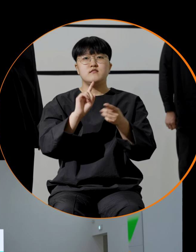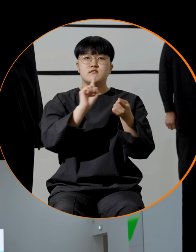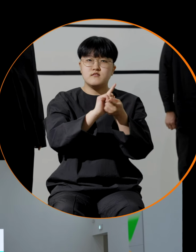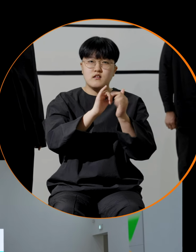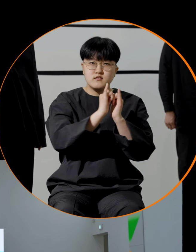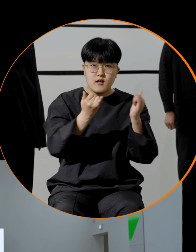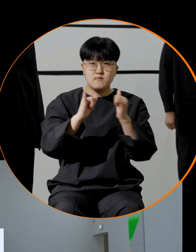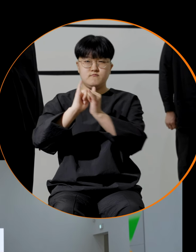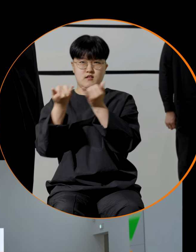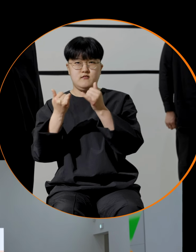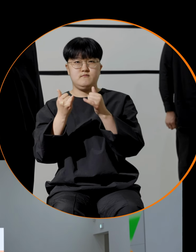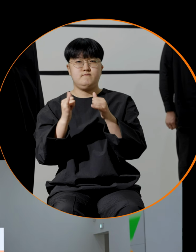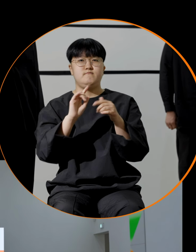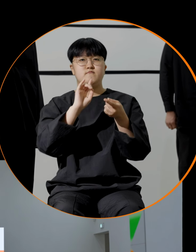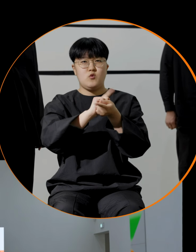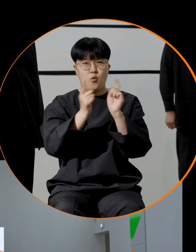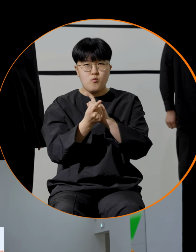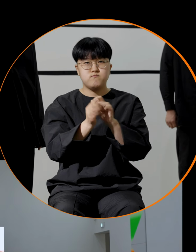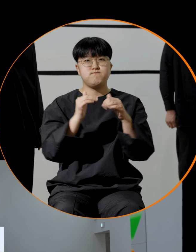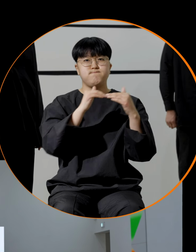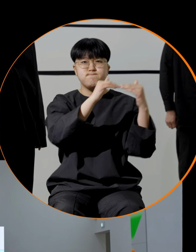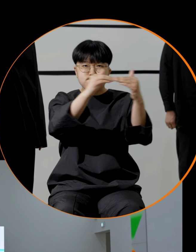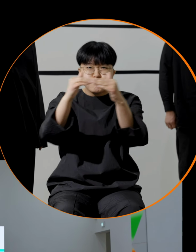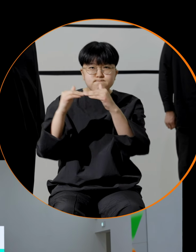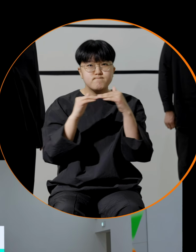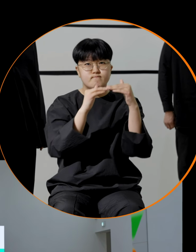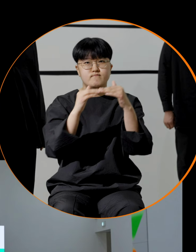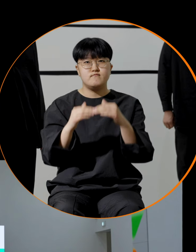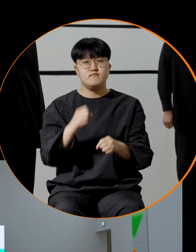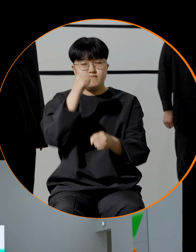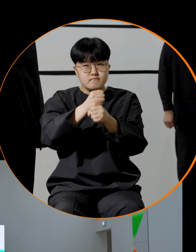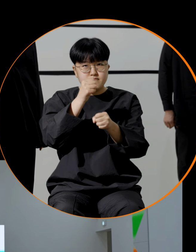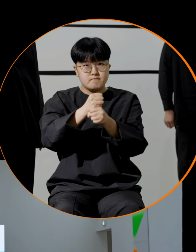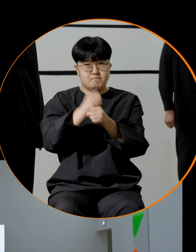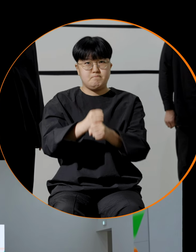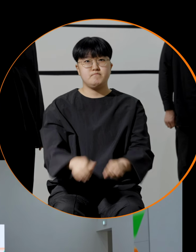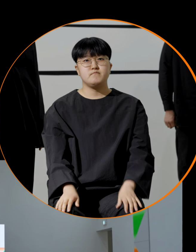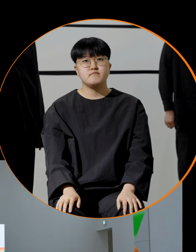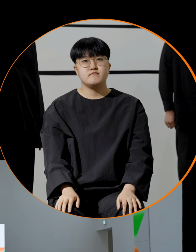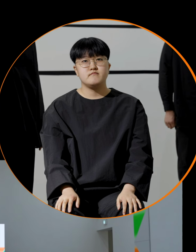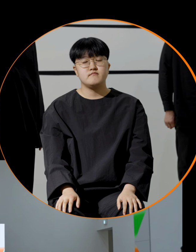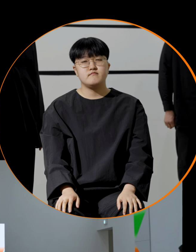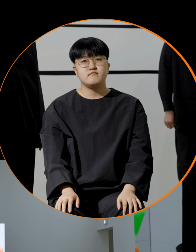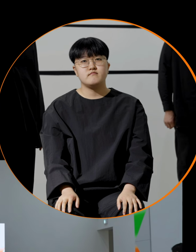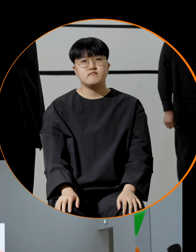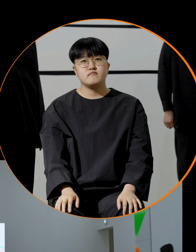평등하게 연결지어요.